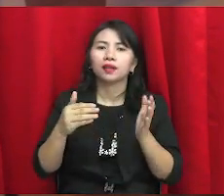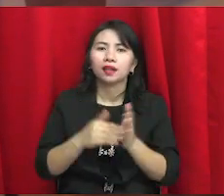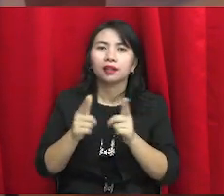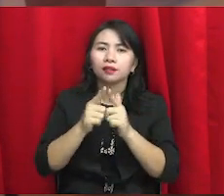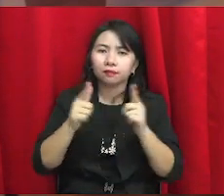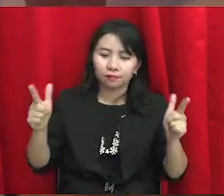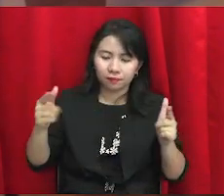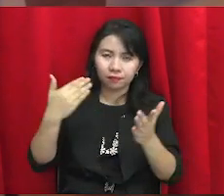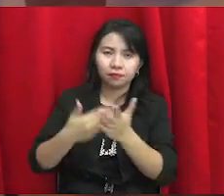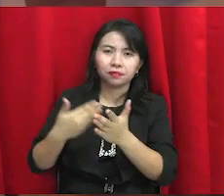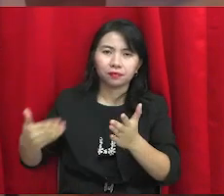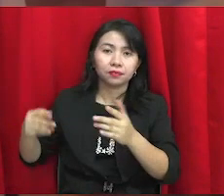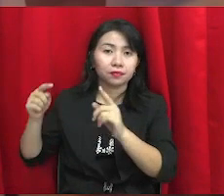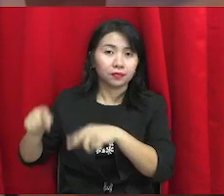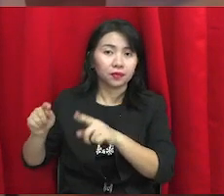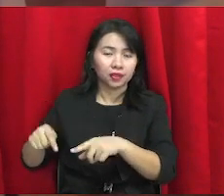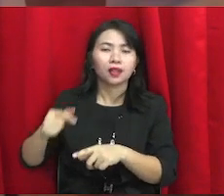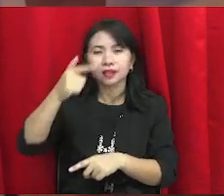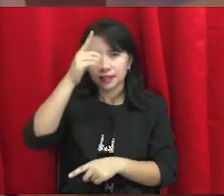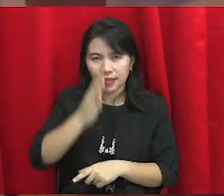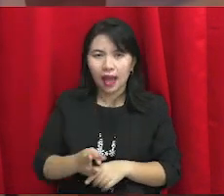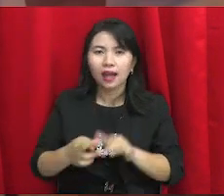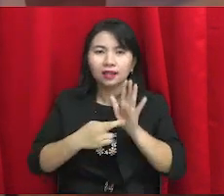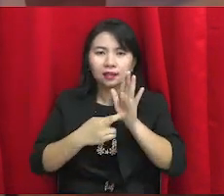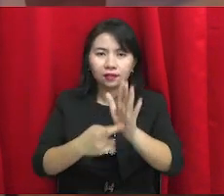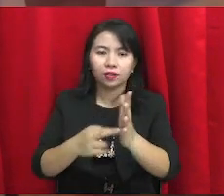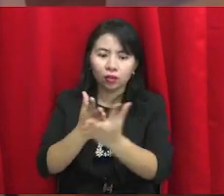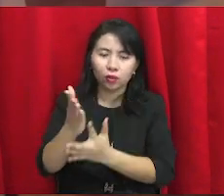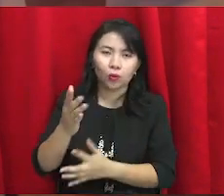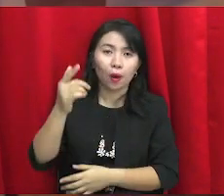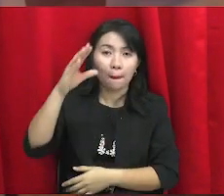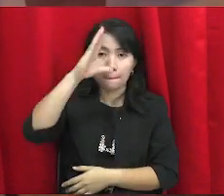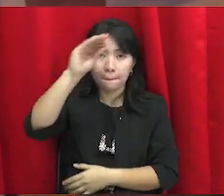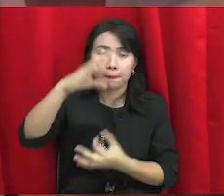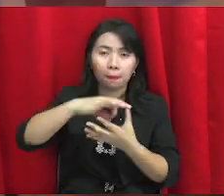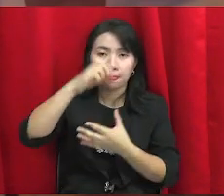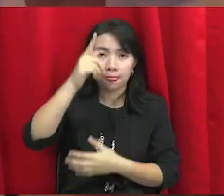na sa ganitong pagkakataon nire-reveal through our man of God, sa ating